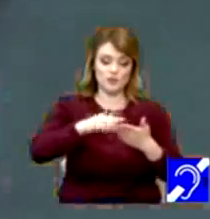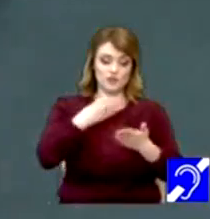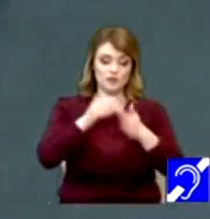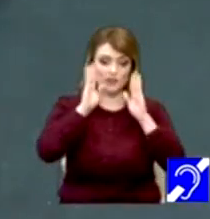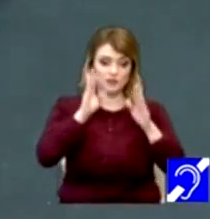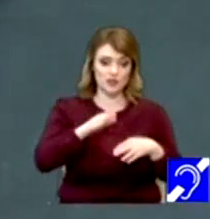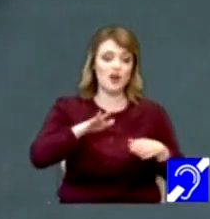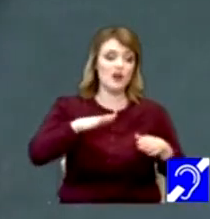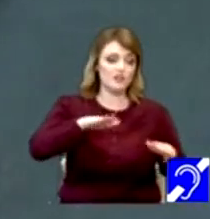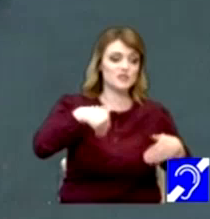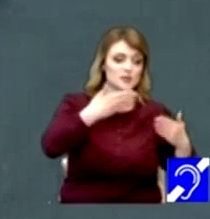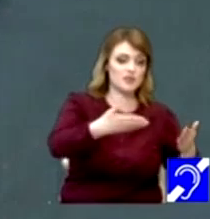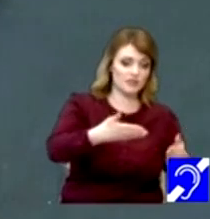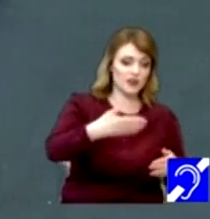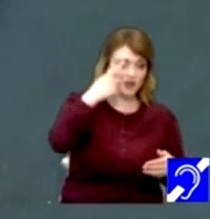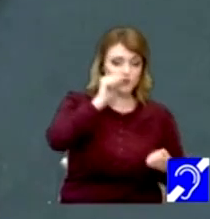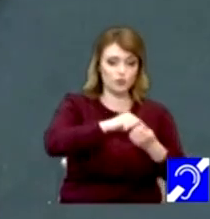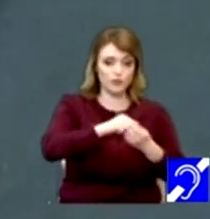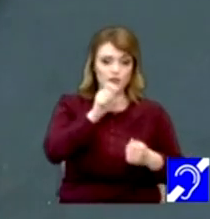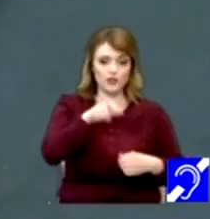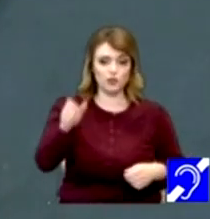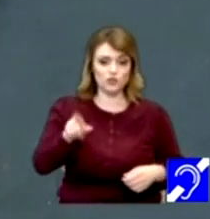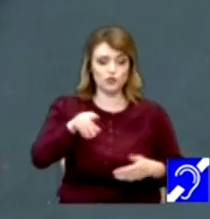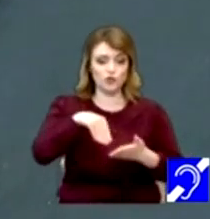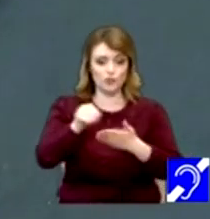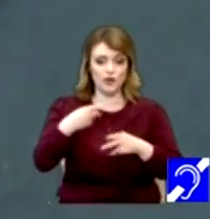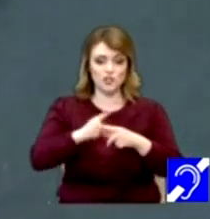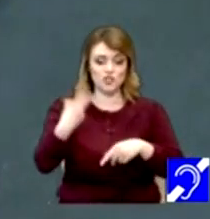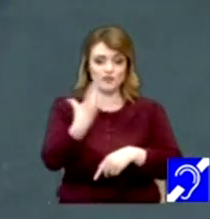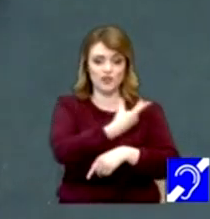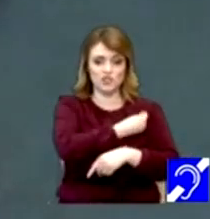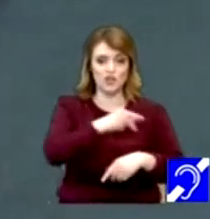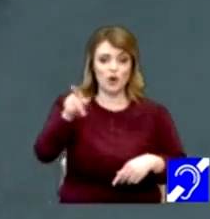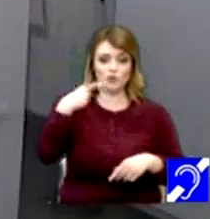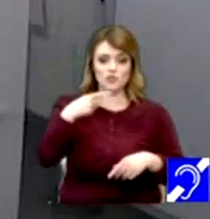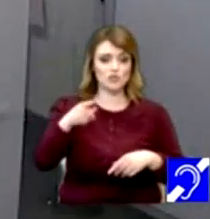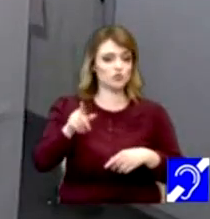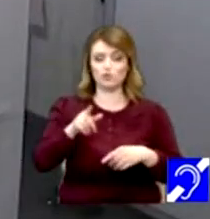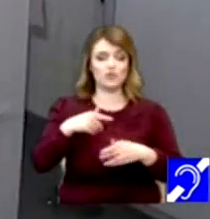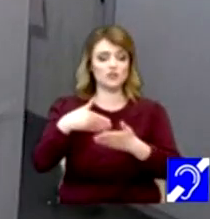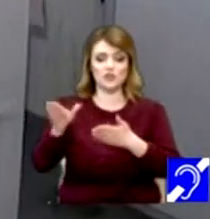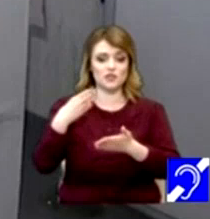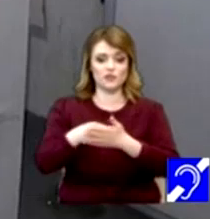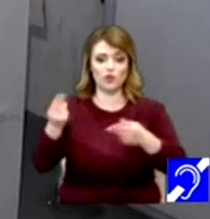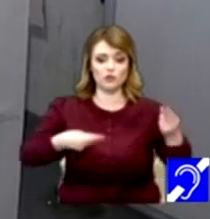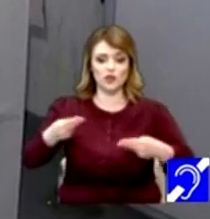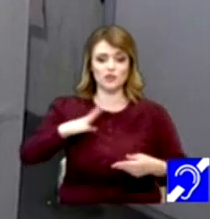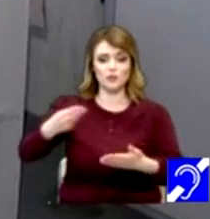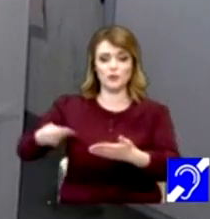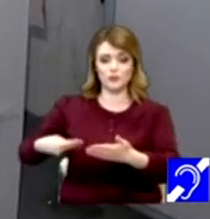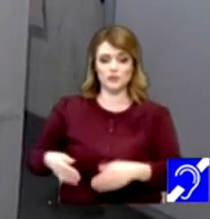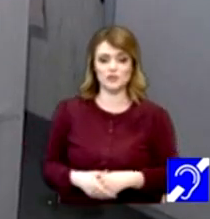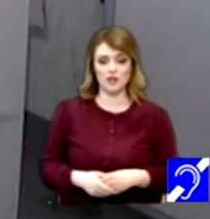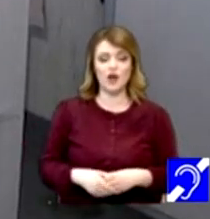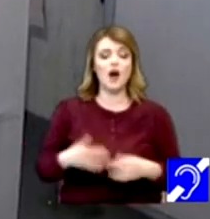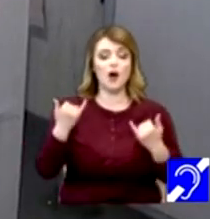adresat oponenților acordului de achiziționare a vaccinurilor rusești. El a adăugat că nu va renunța la acordul încheiat. Matovici, care este acum ministru